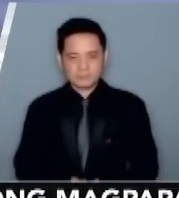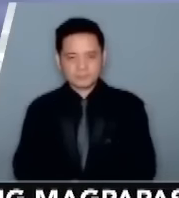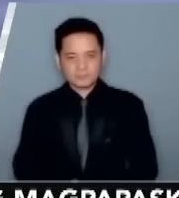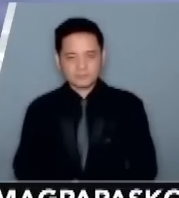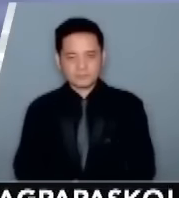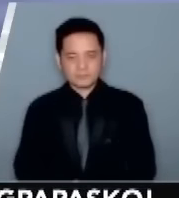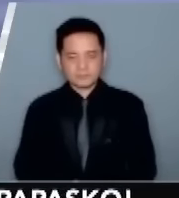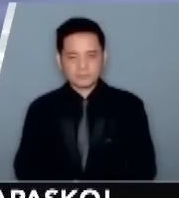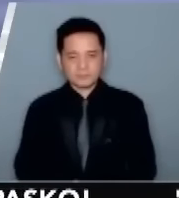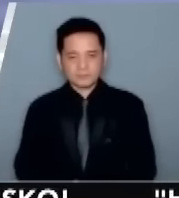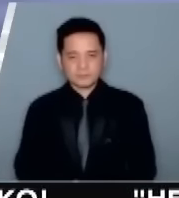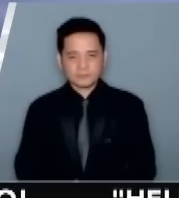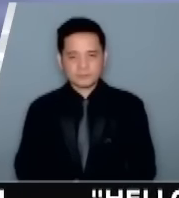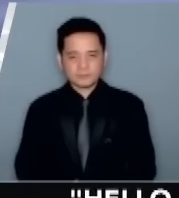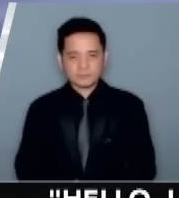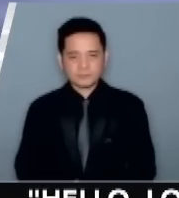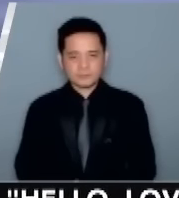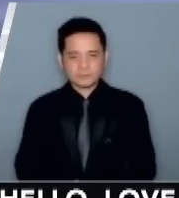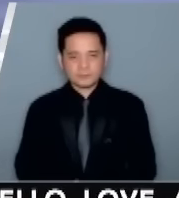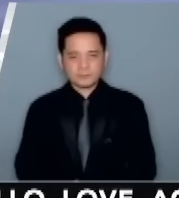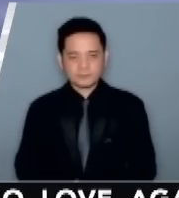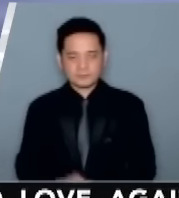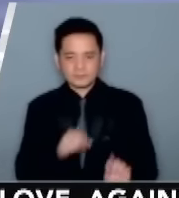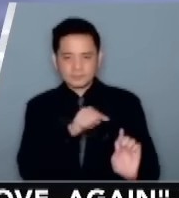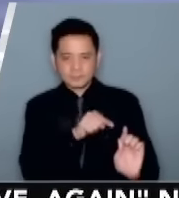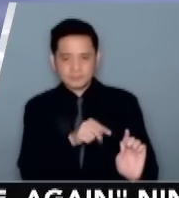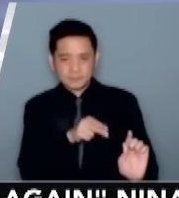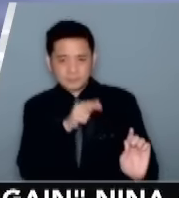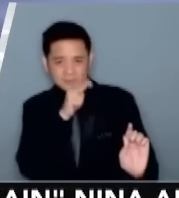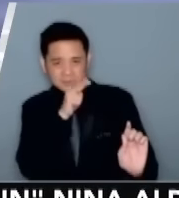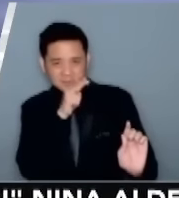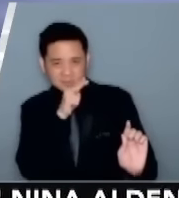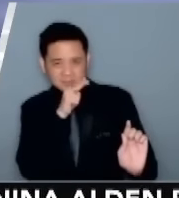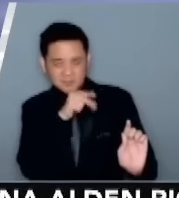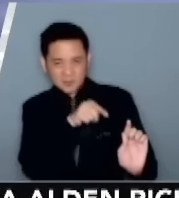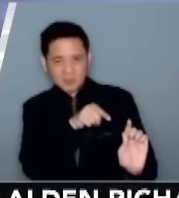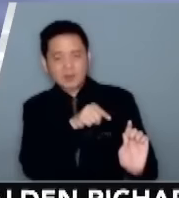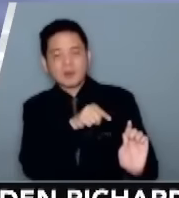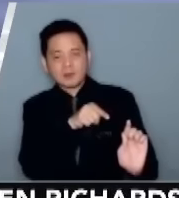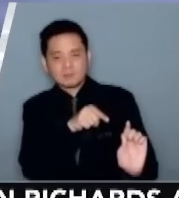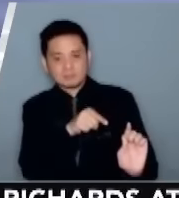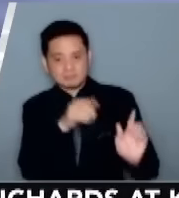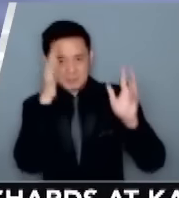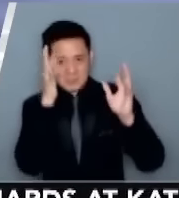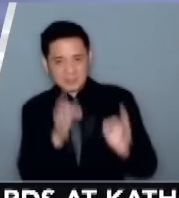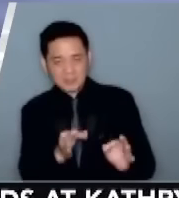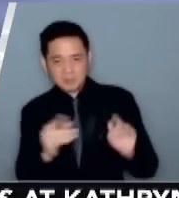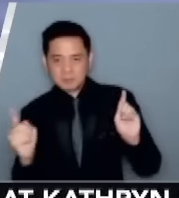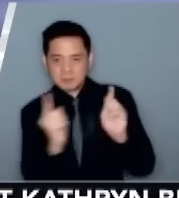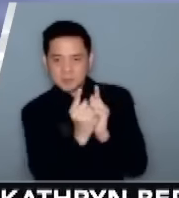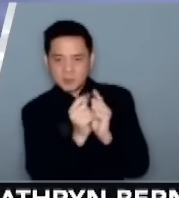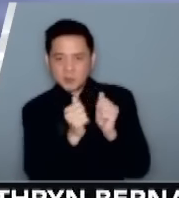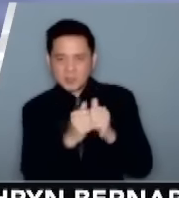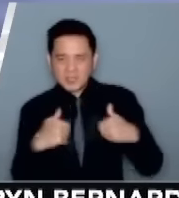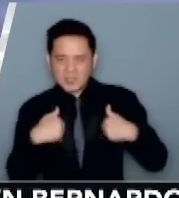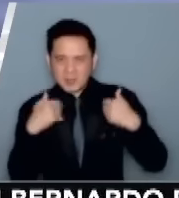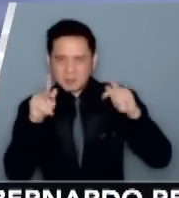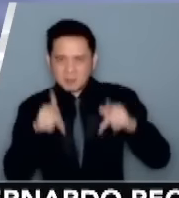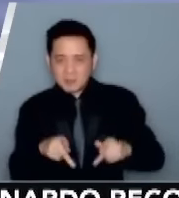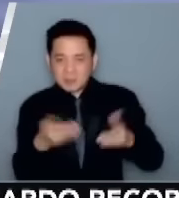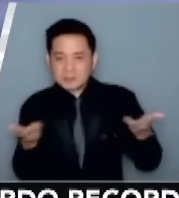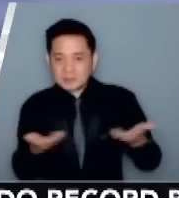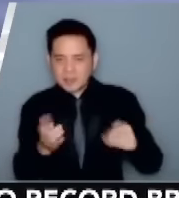Hindi na sinanto ng isang suspect kahit isang simbahan kung saan niya piniling makipagkita sa pamilya ng isang menor de edad na